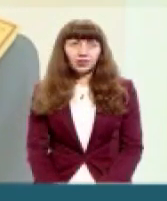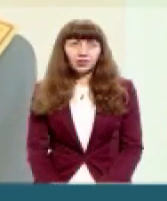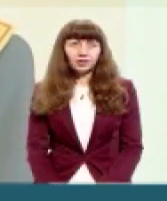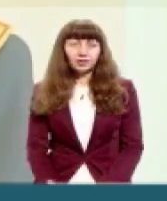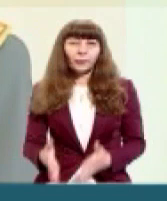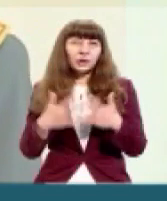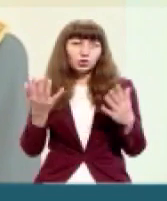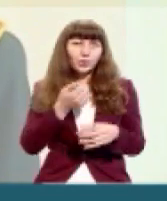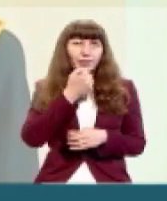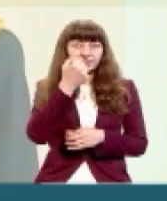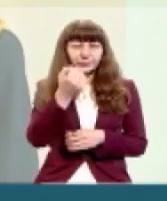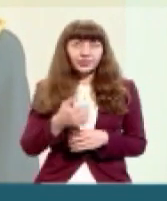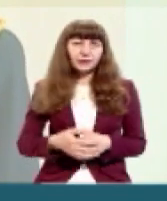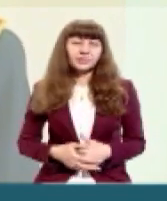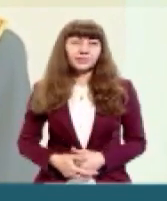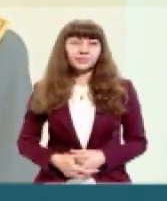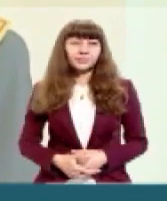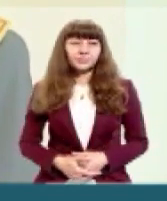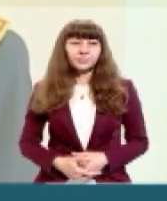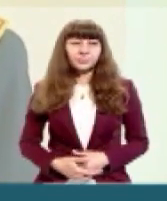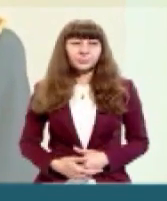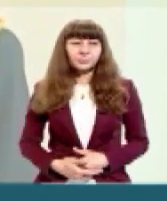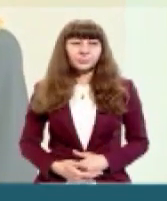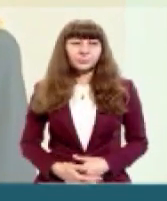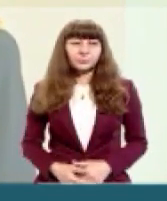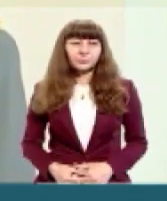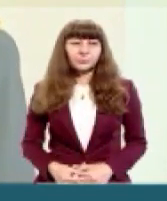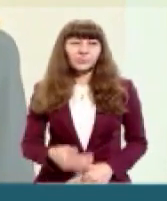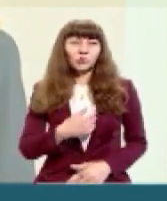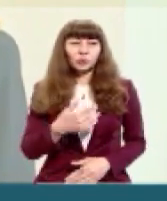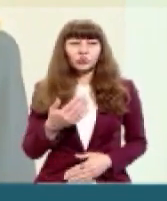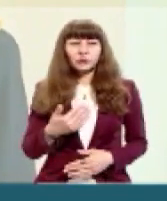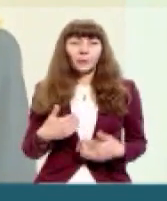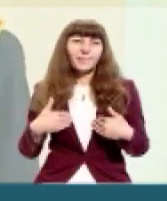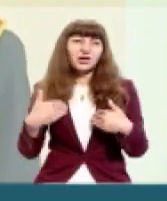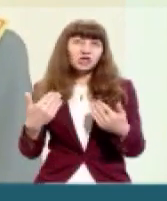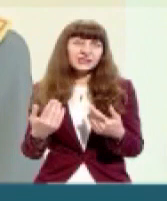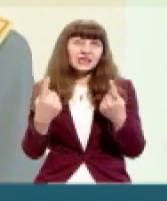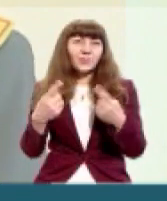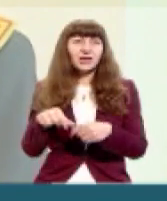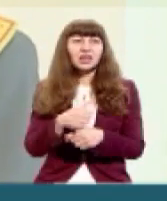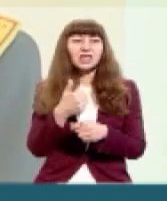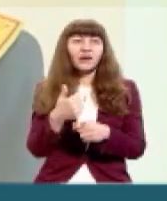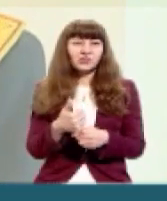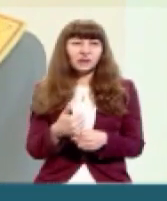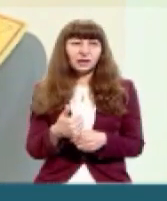Большое спасибо. Ну, еще хочется пожелать, самое главное,